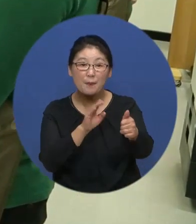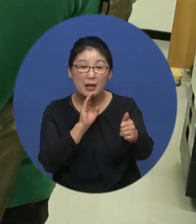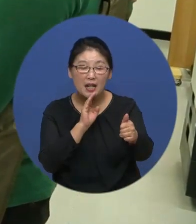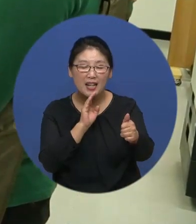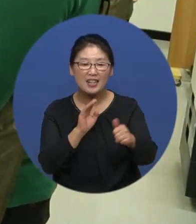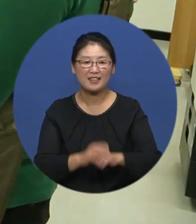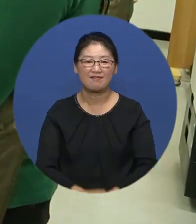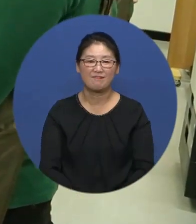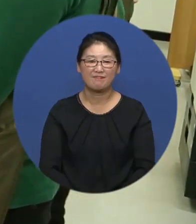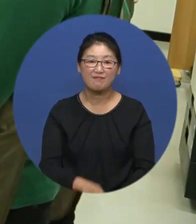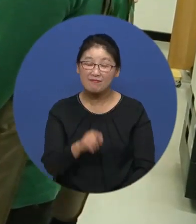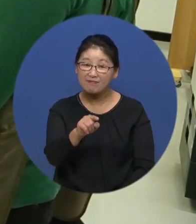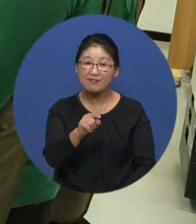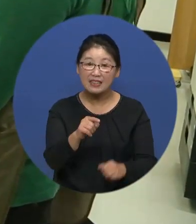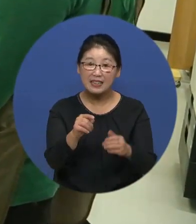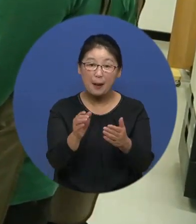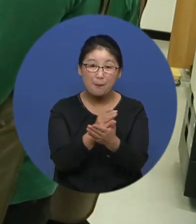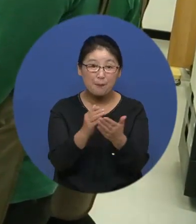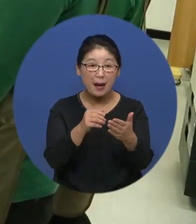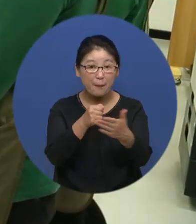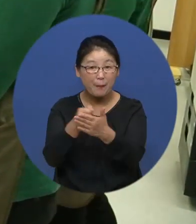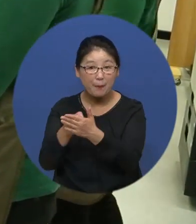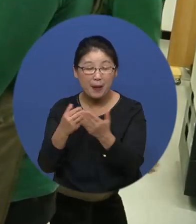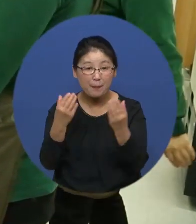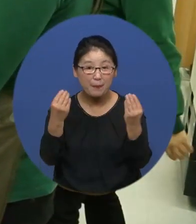준비하세요. 됐네요.